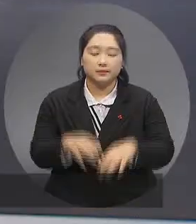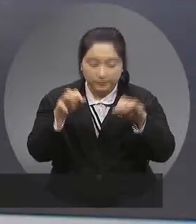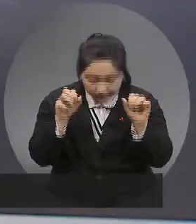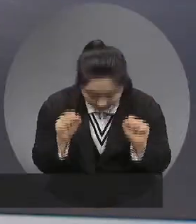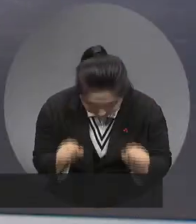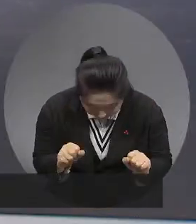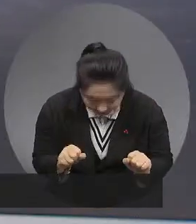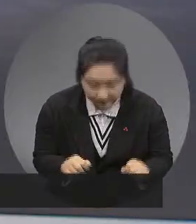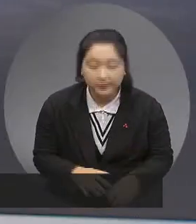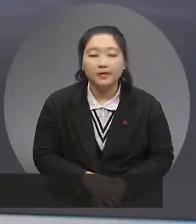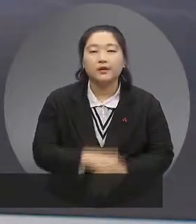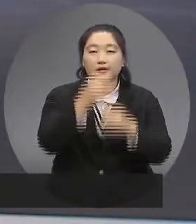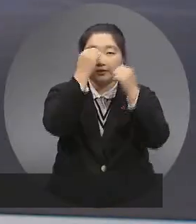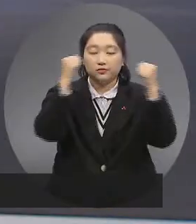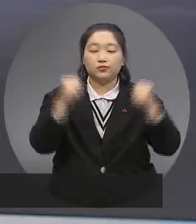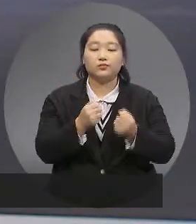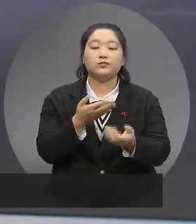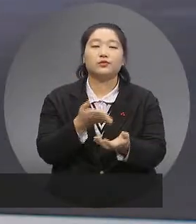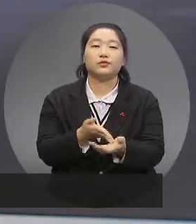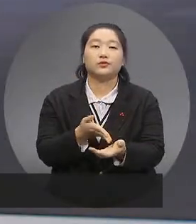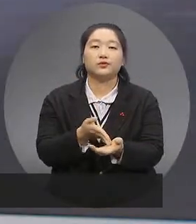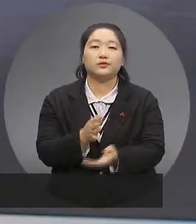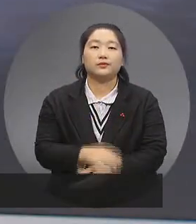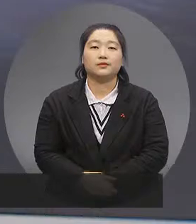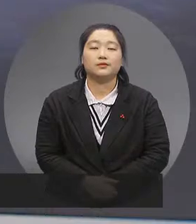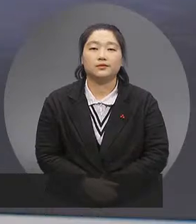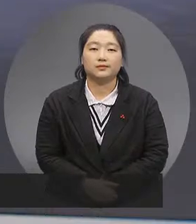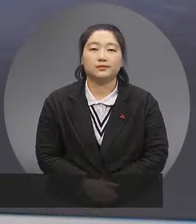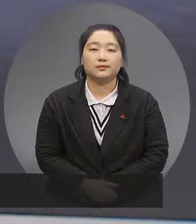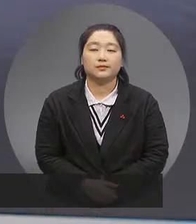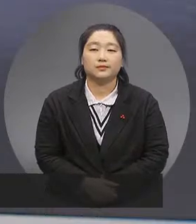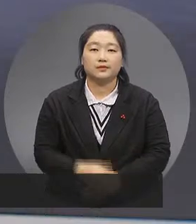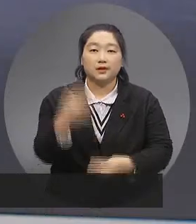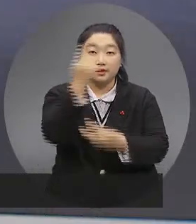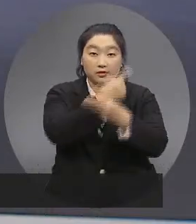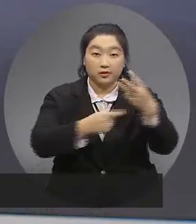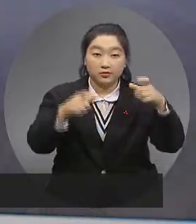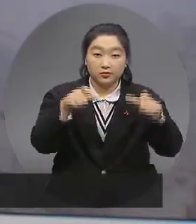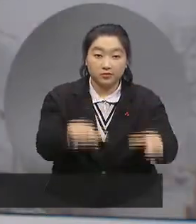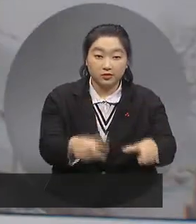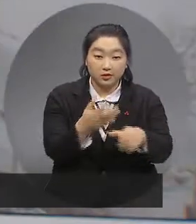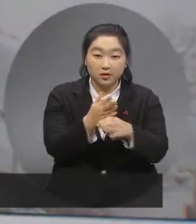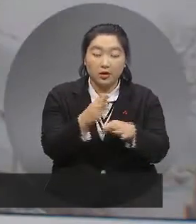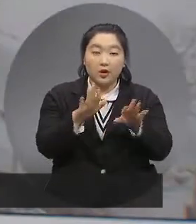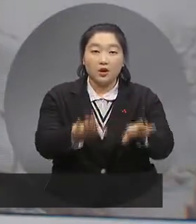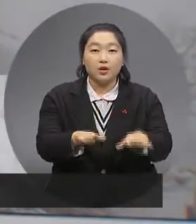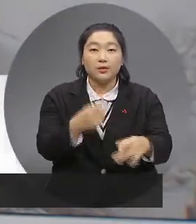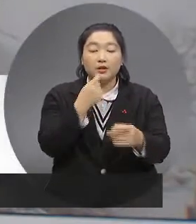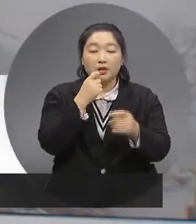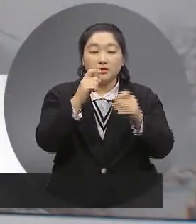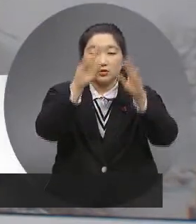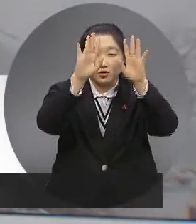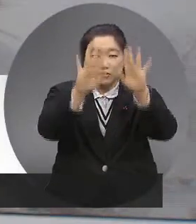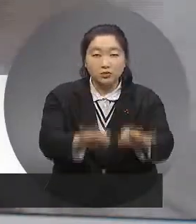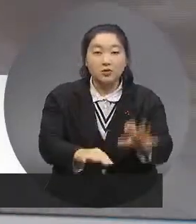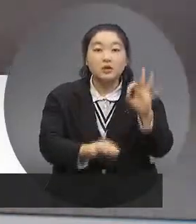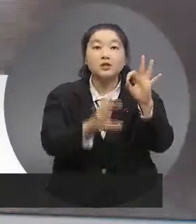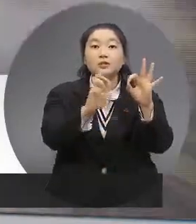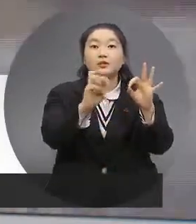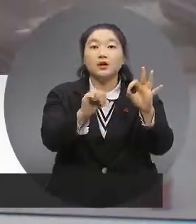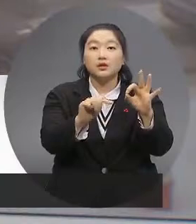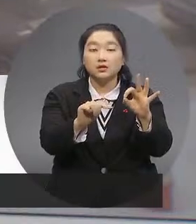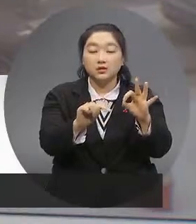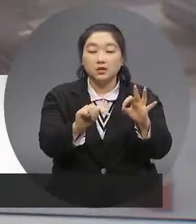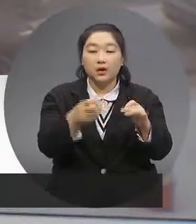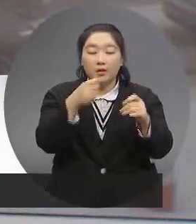시청자 여러분 안녕하십니까? 계속해서 충북 소식입니다. 청주 지역을 중심으로 이번엔 10cm 넘는 폭설이